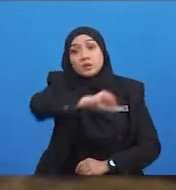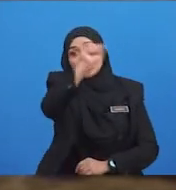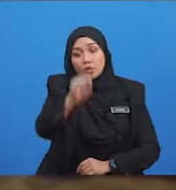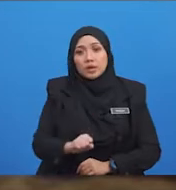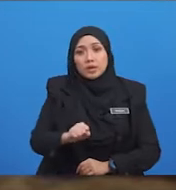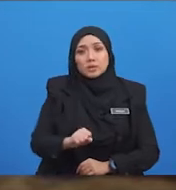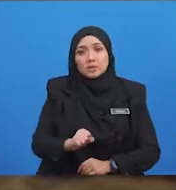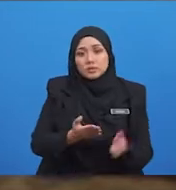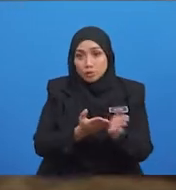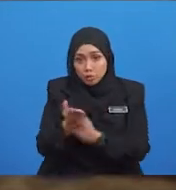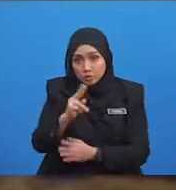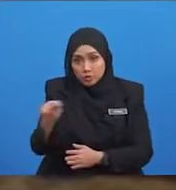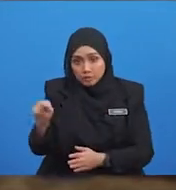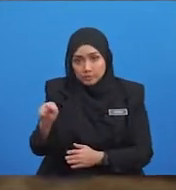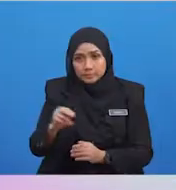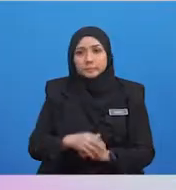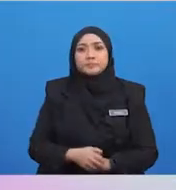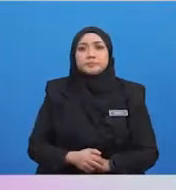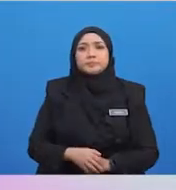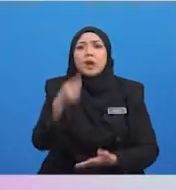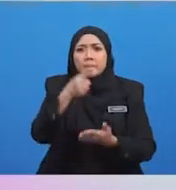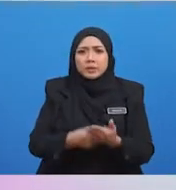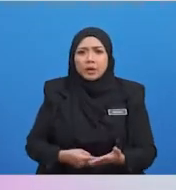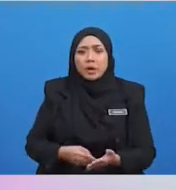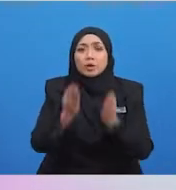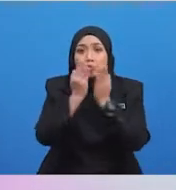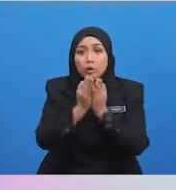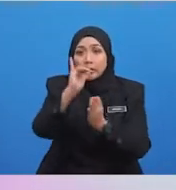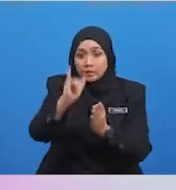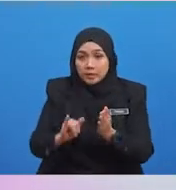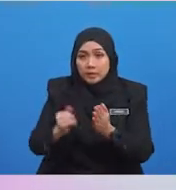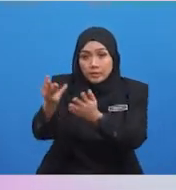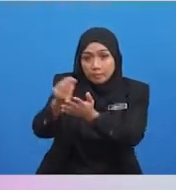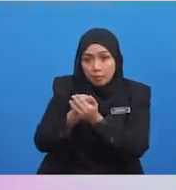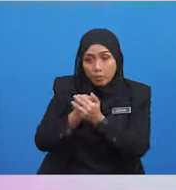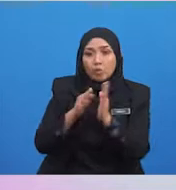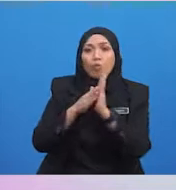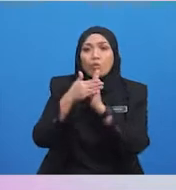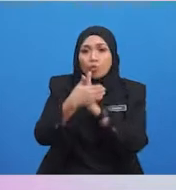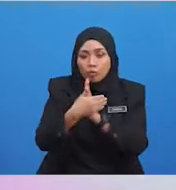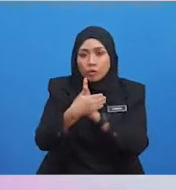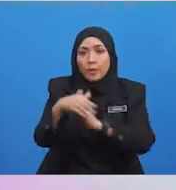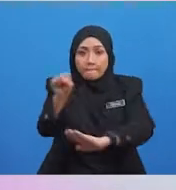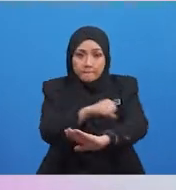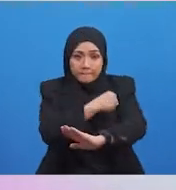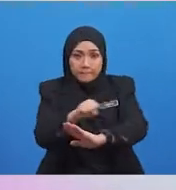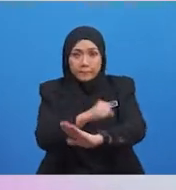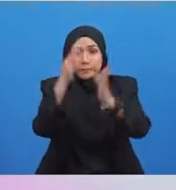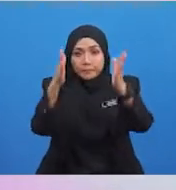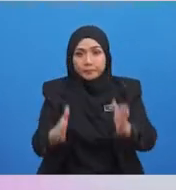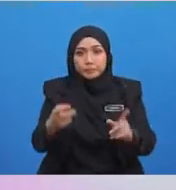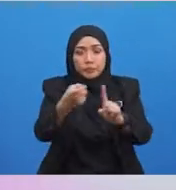Soalan seterusnya berbunyi, apakah doa yang dimohon oleh